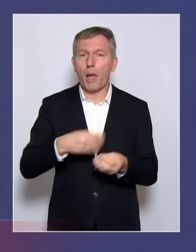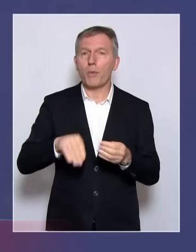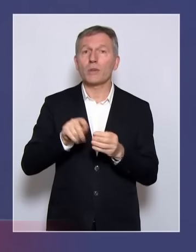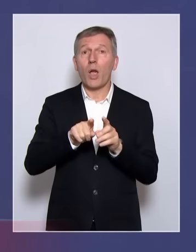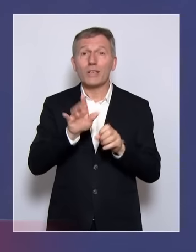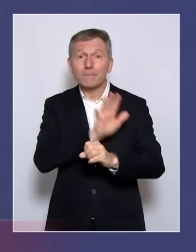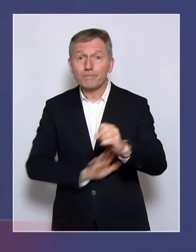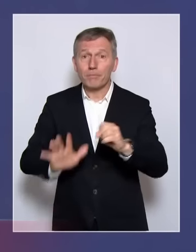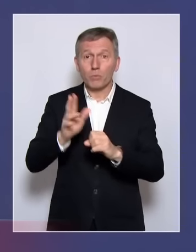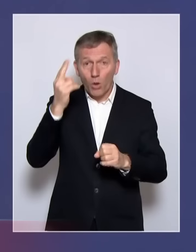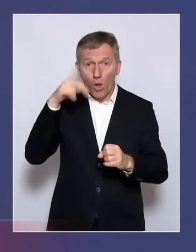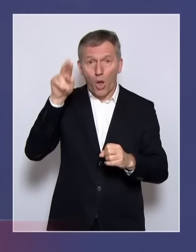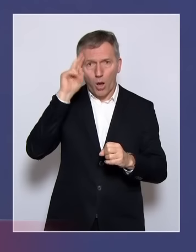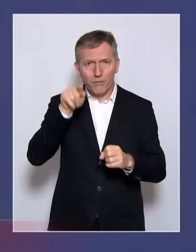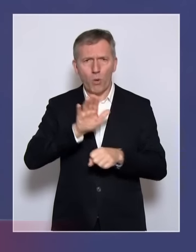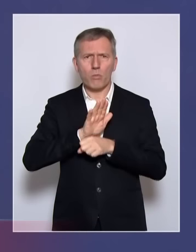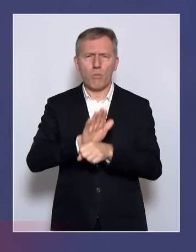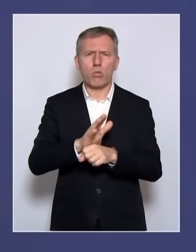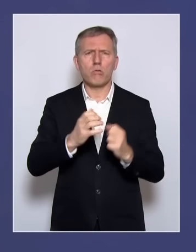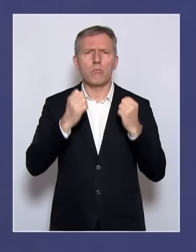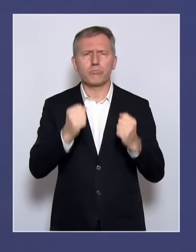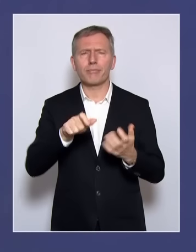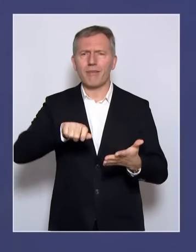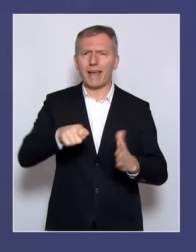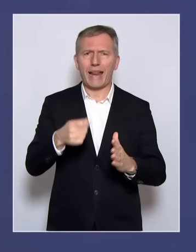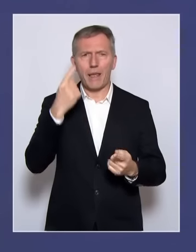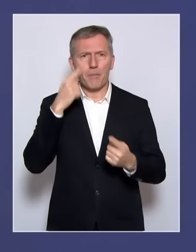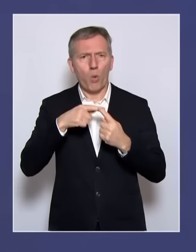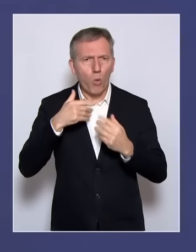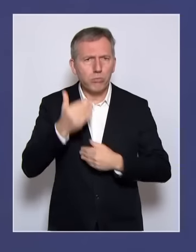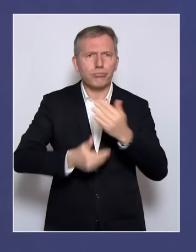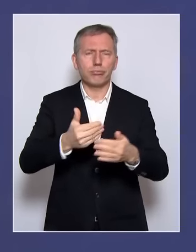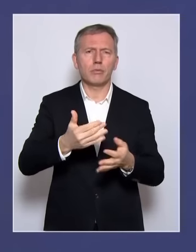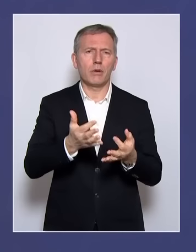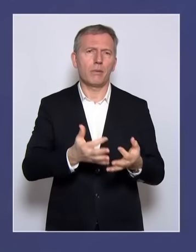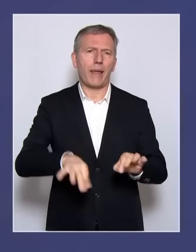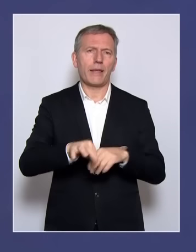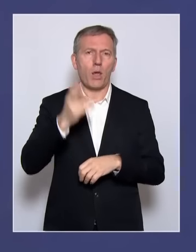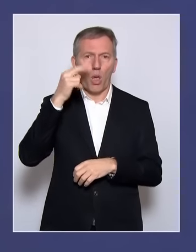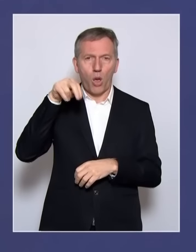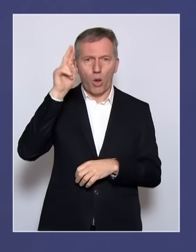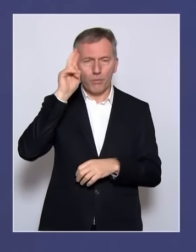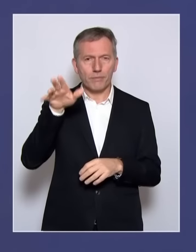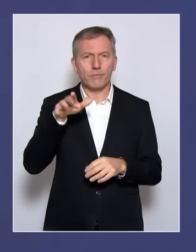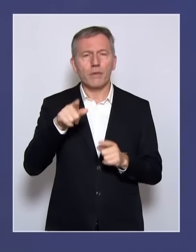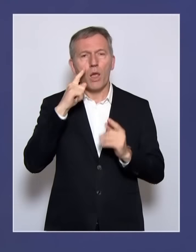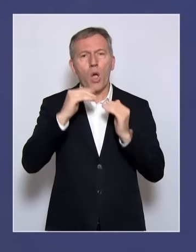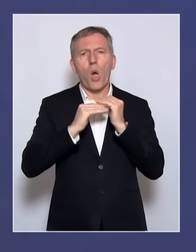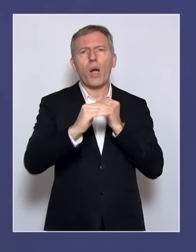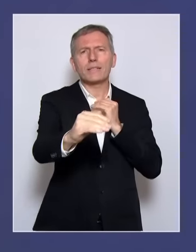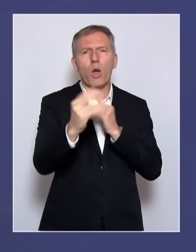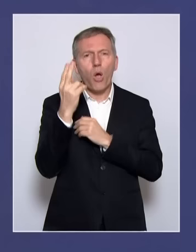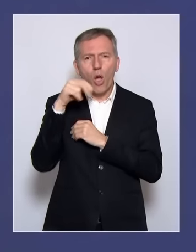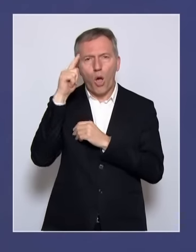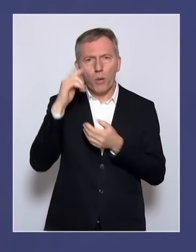Europe, on doit maintenant consolider et montrer que c'est un élément clé de ce pacte de prospérité. Le programme Horizon Europe que nos chercheurs connaissent bien doit être